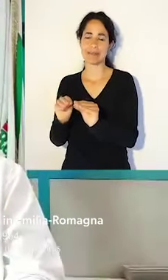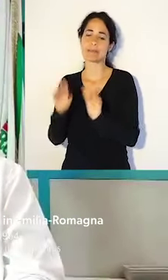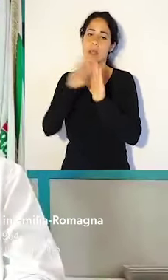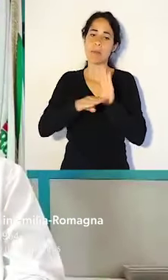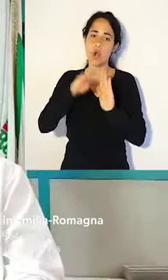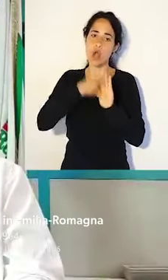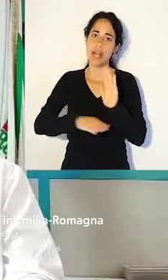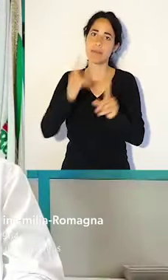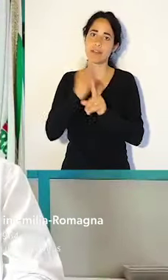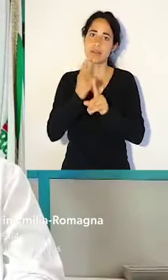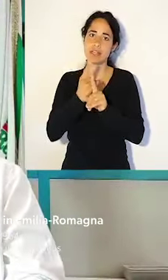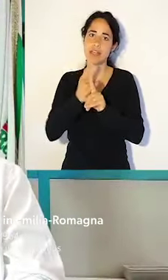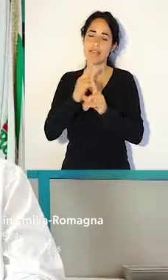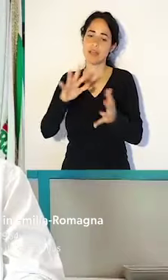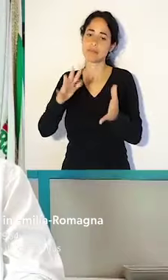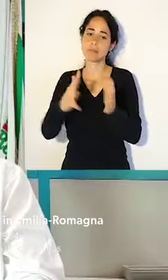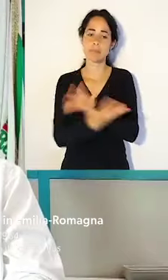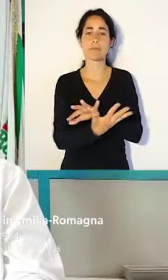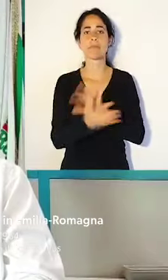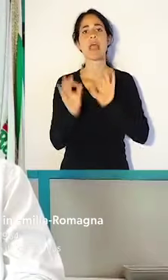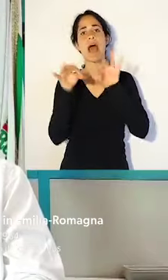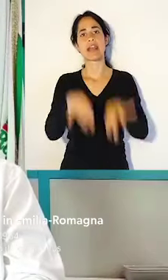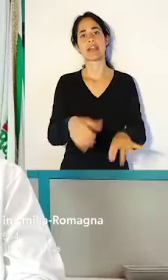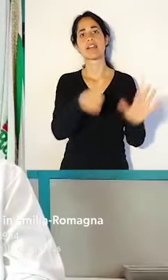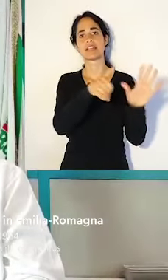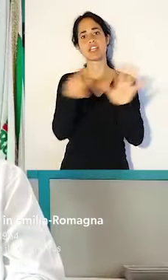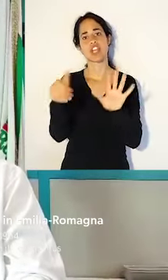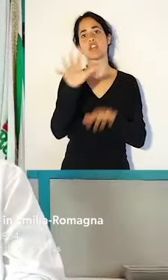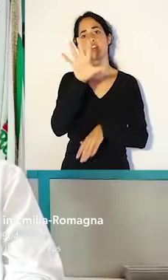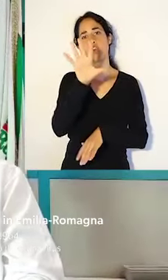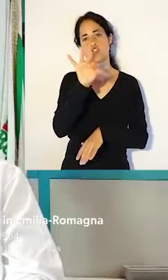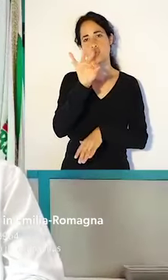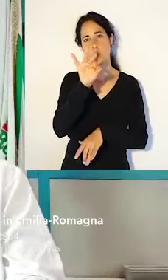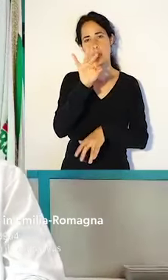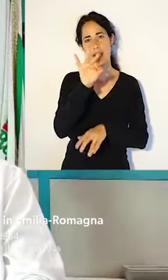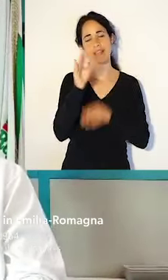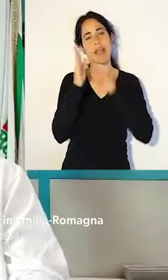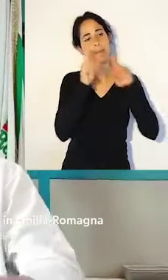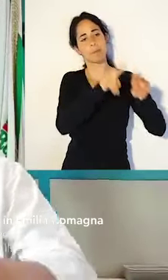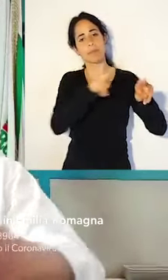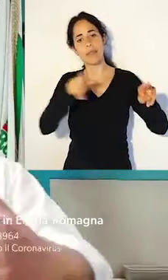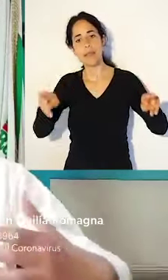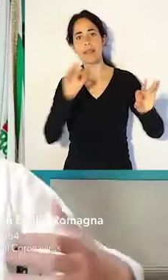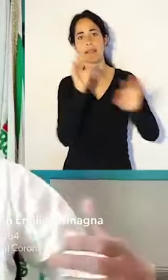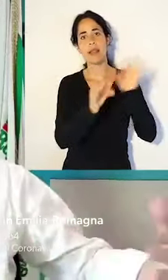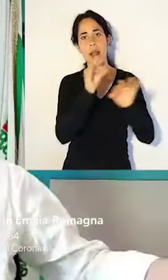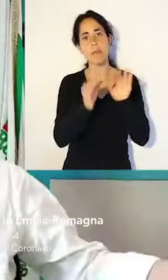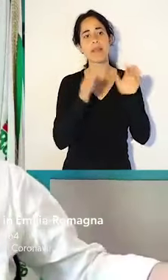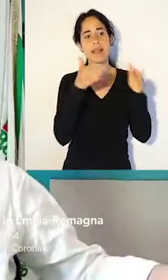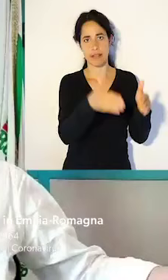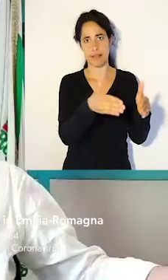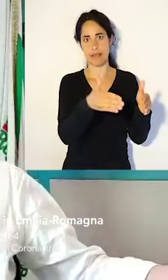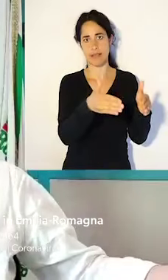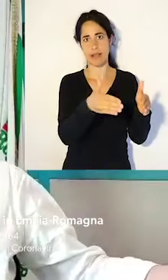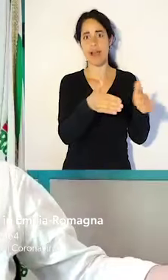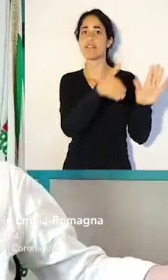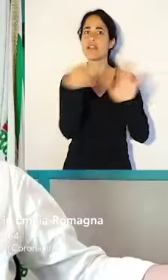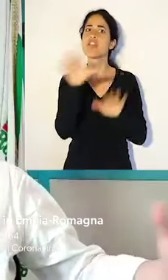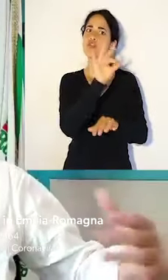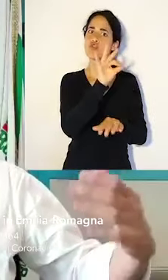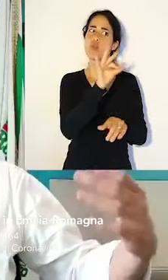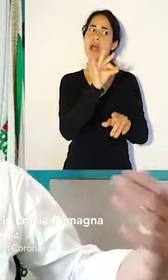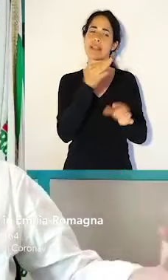quella programmazione in modo da arrivare ai 650 posti di terapia intensiva che siano equilibrati rispetto